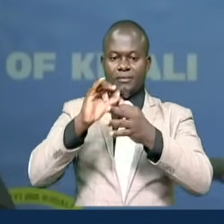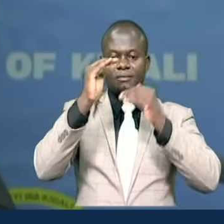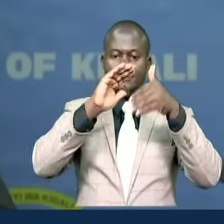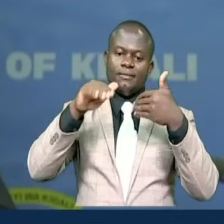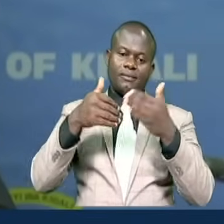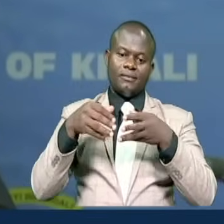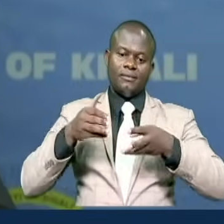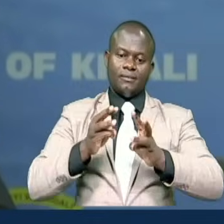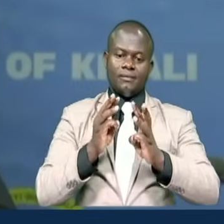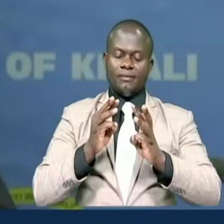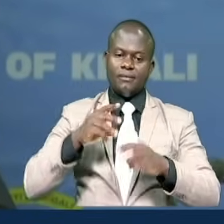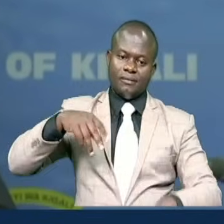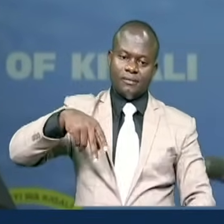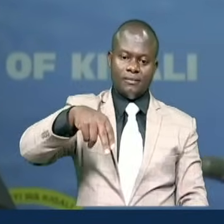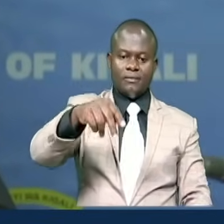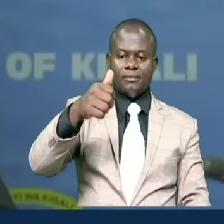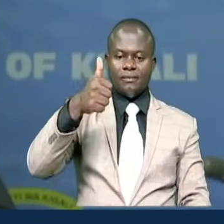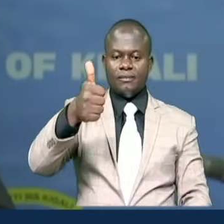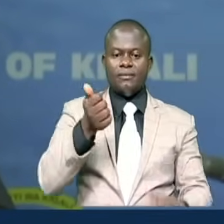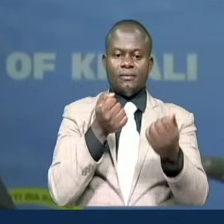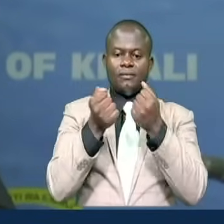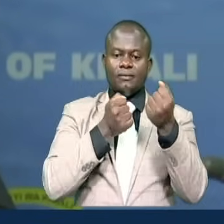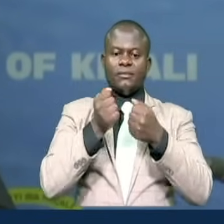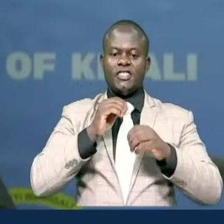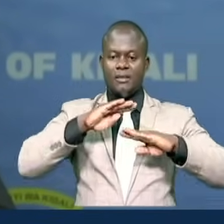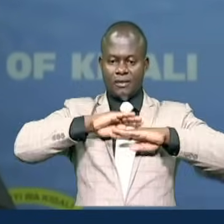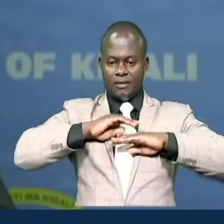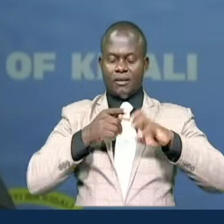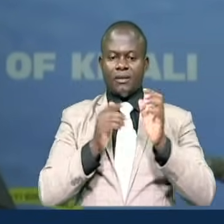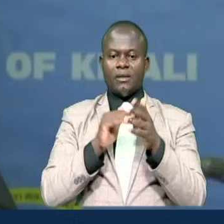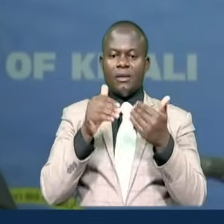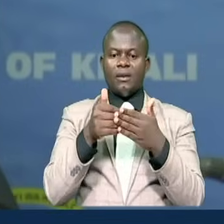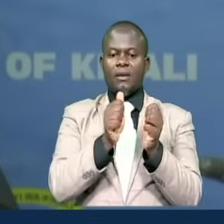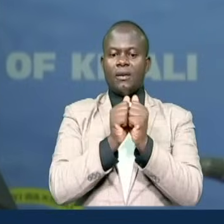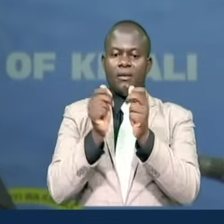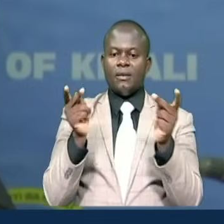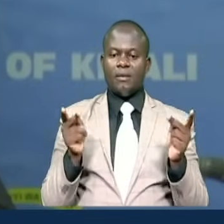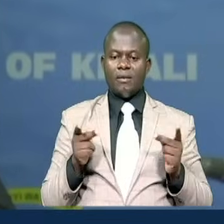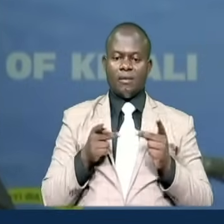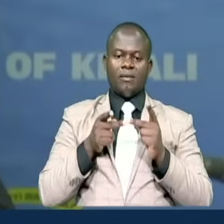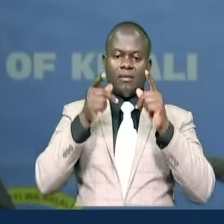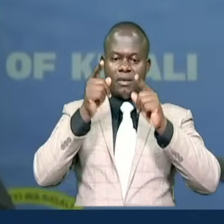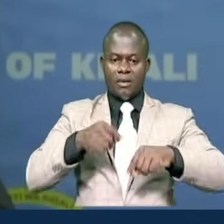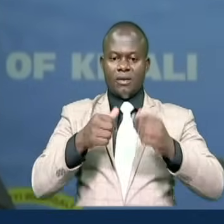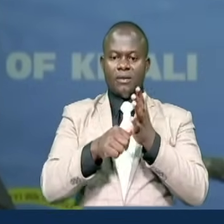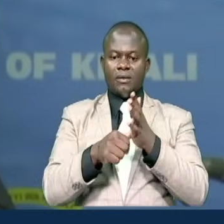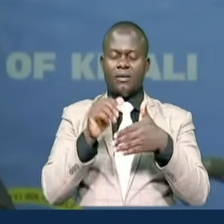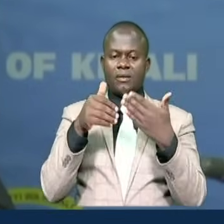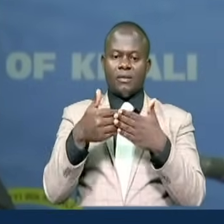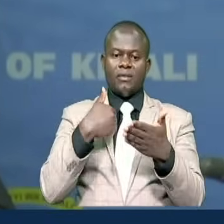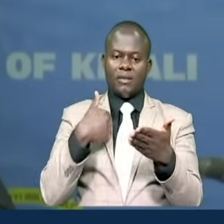ku buryo bazaba ari kugenda imodoka zaba zihagije ariko naho haboneka ikibazo dufite ingamba zo kugira